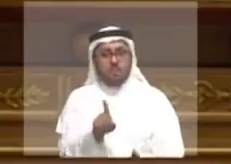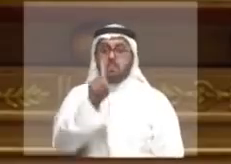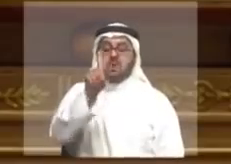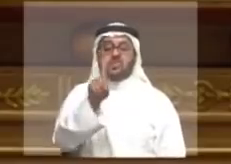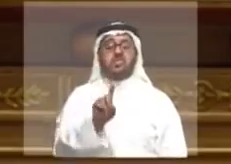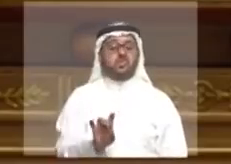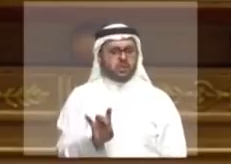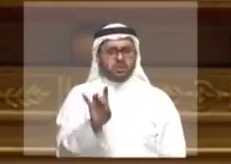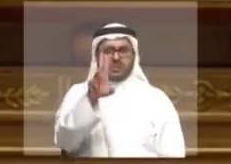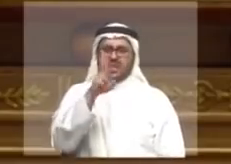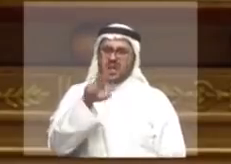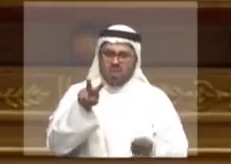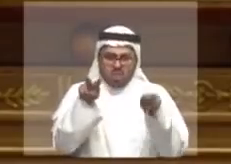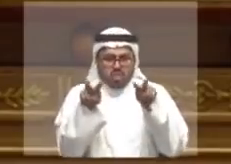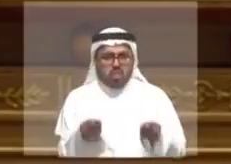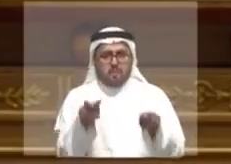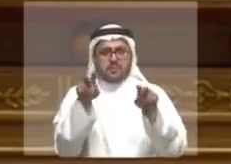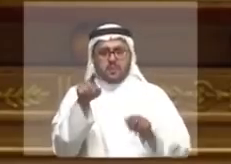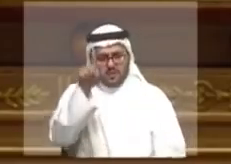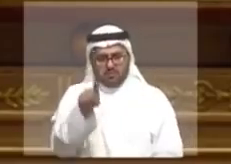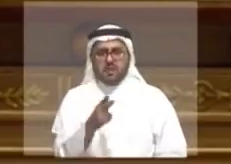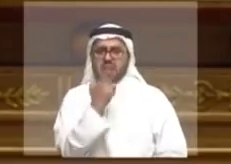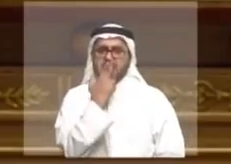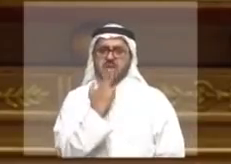عصيبة رغم أي ظروف عصية